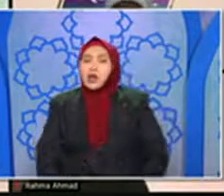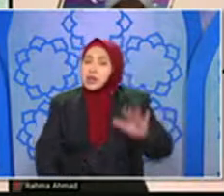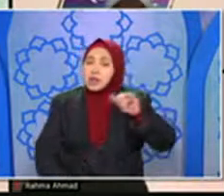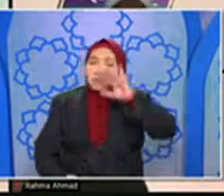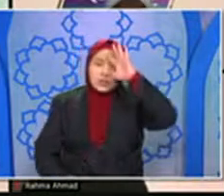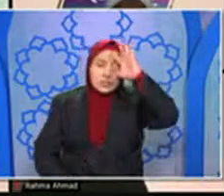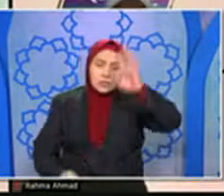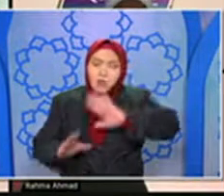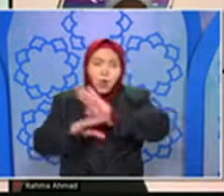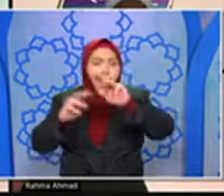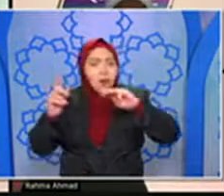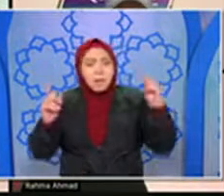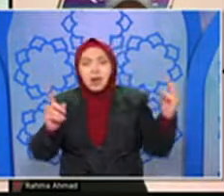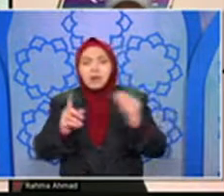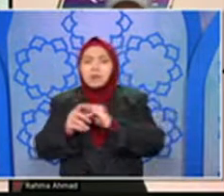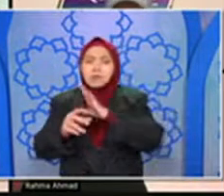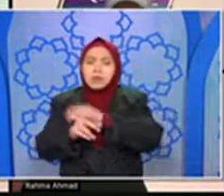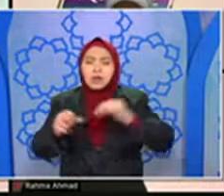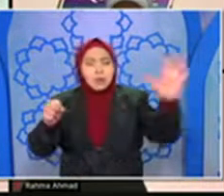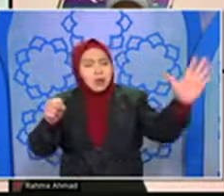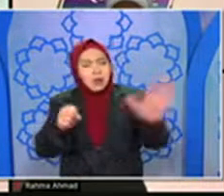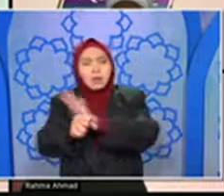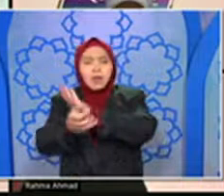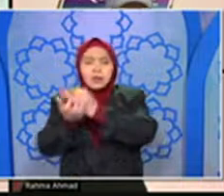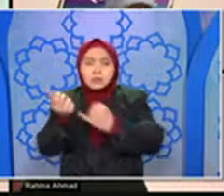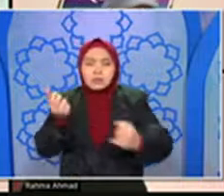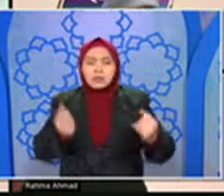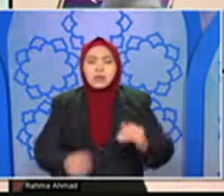alladhi khalaqa fasawwa